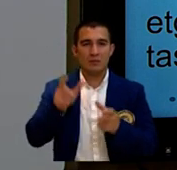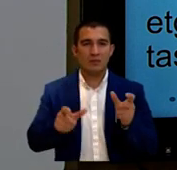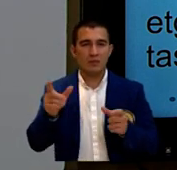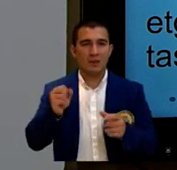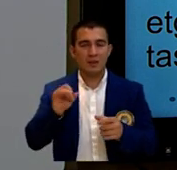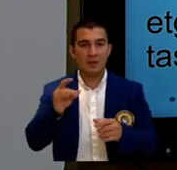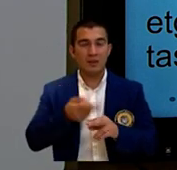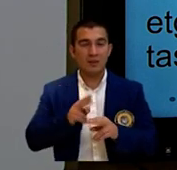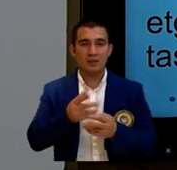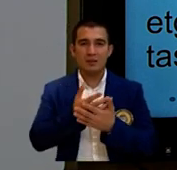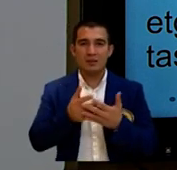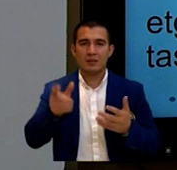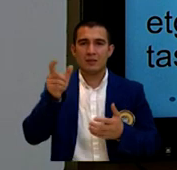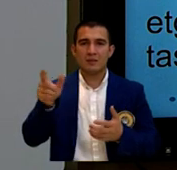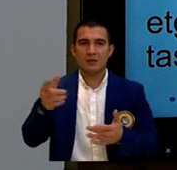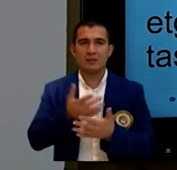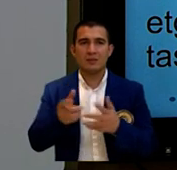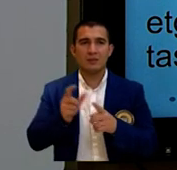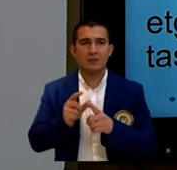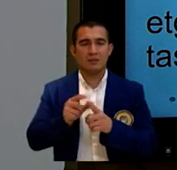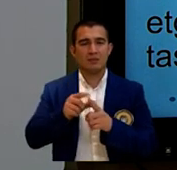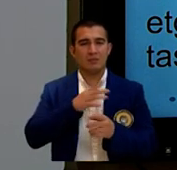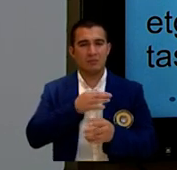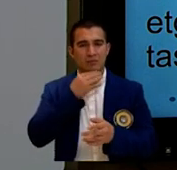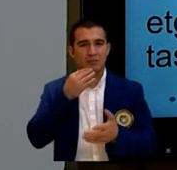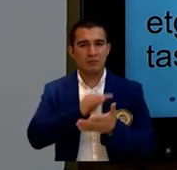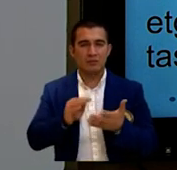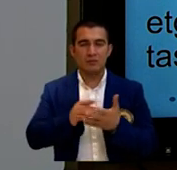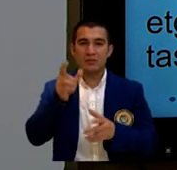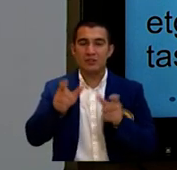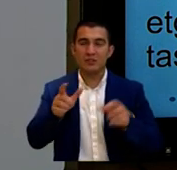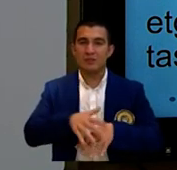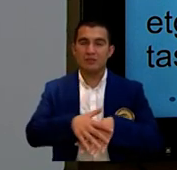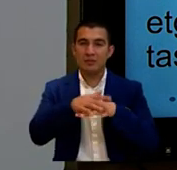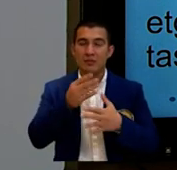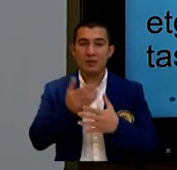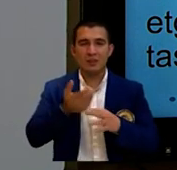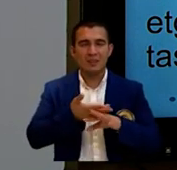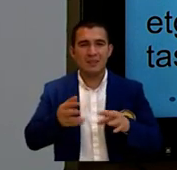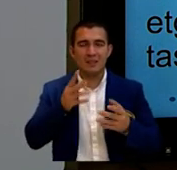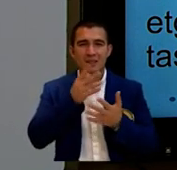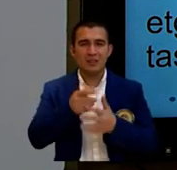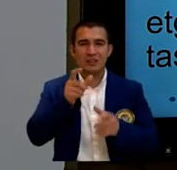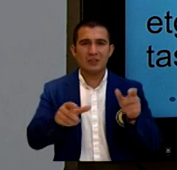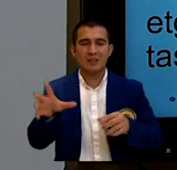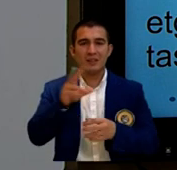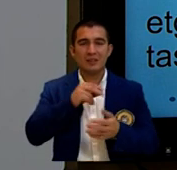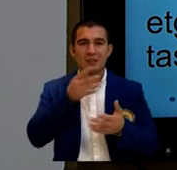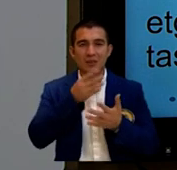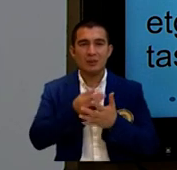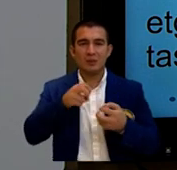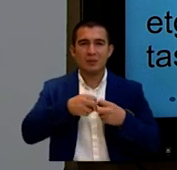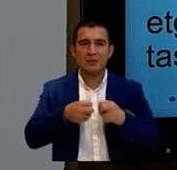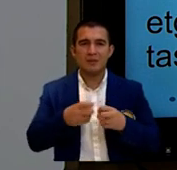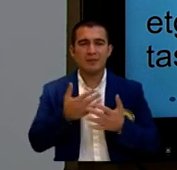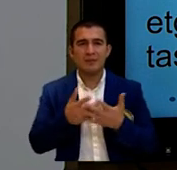ruhoniylar xatti-harakatlarini tanqid qildi. U xalq dardini, xalq muammolarini o'z asarlarida